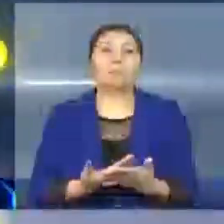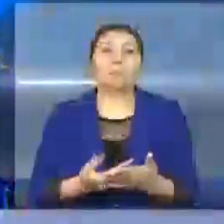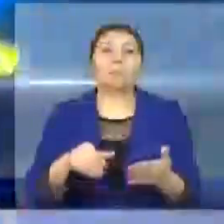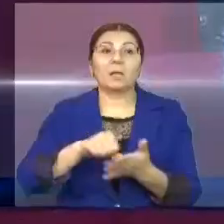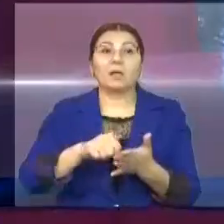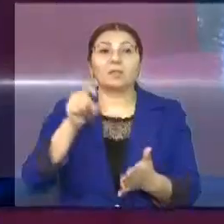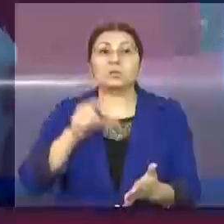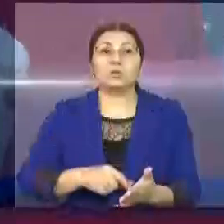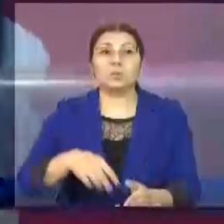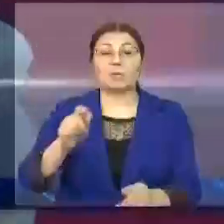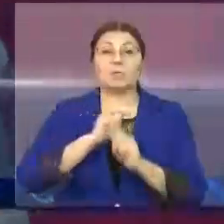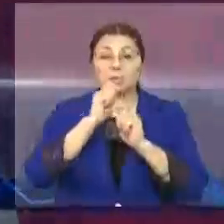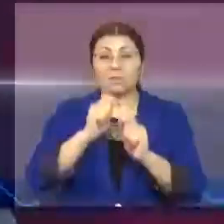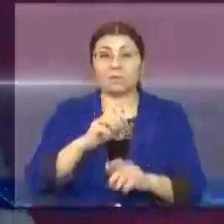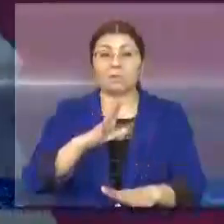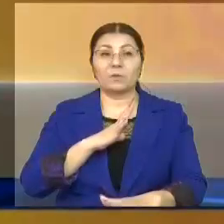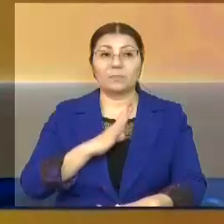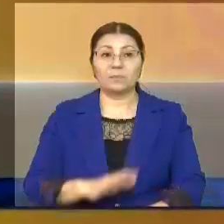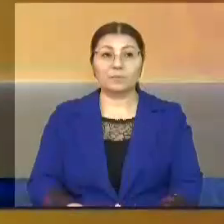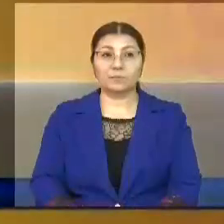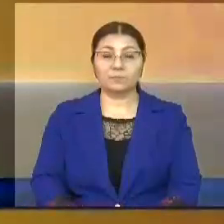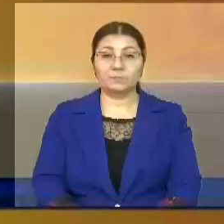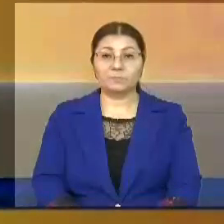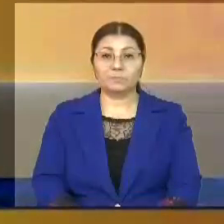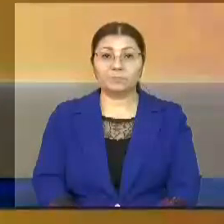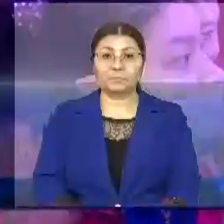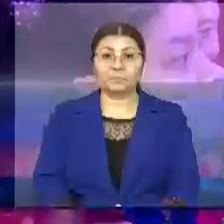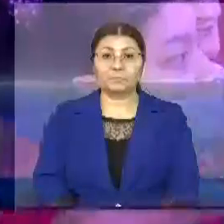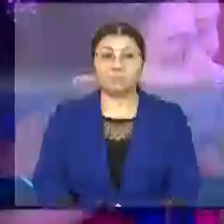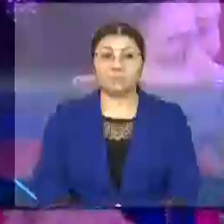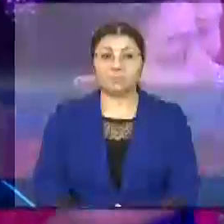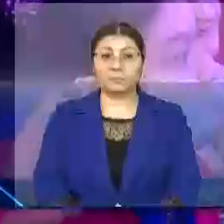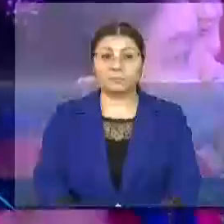қатысушыларға естелік сыйлықтар табысталды. Ботагөз Сахитжанова, Азамат Сауханов, Ақтөбе телеарнасы.